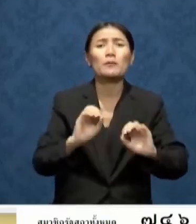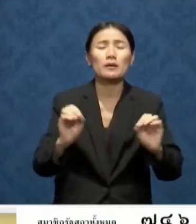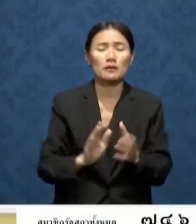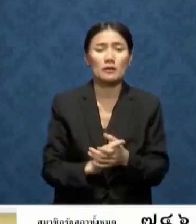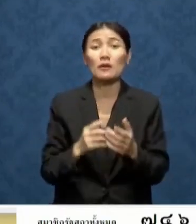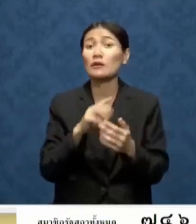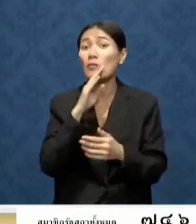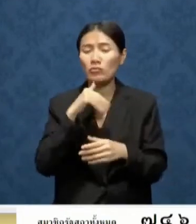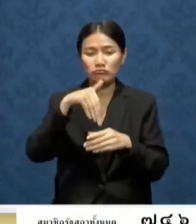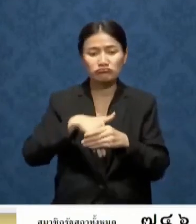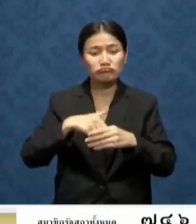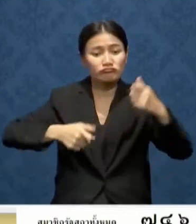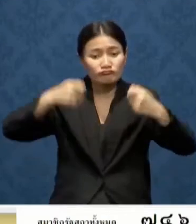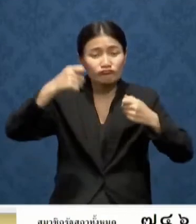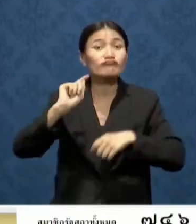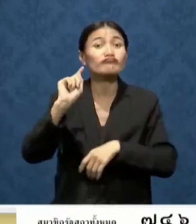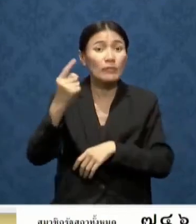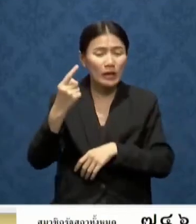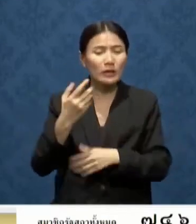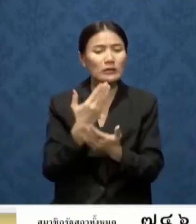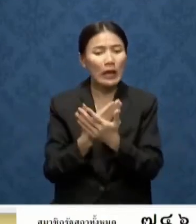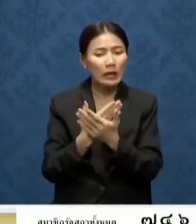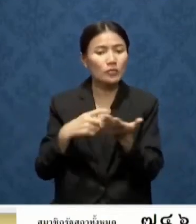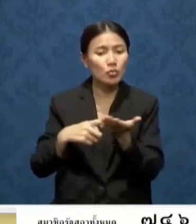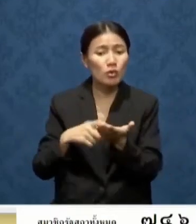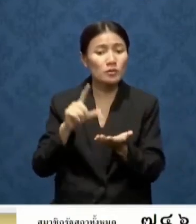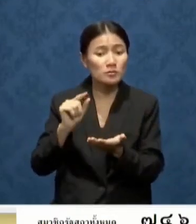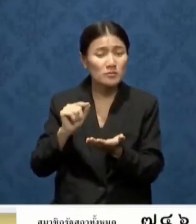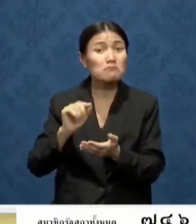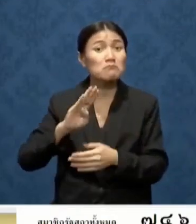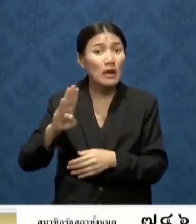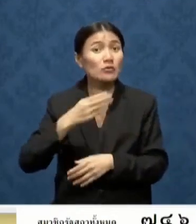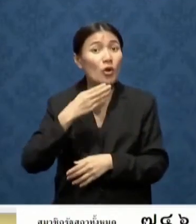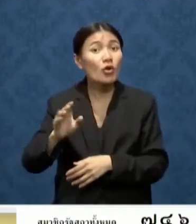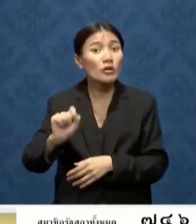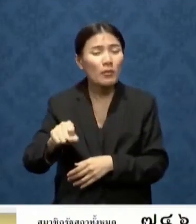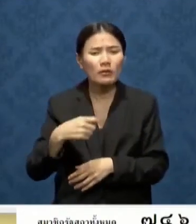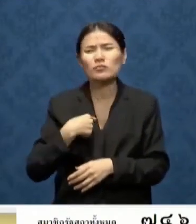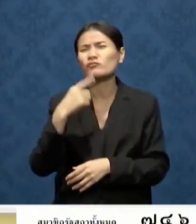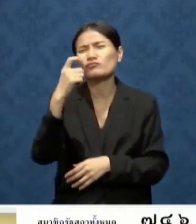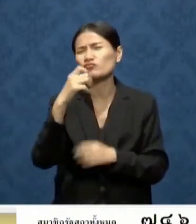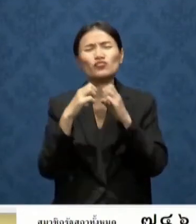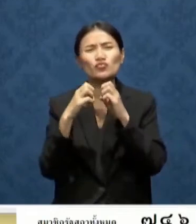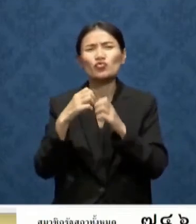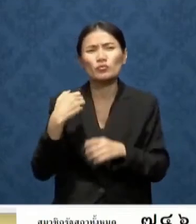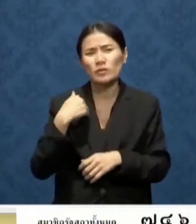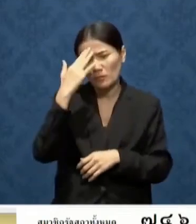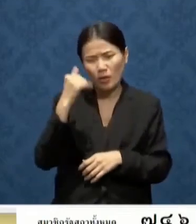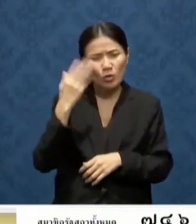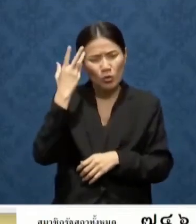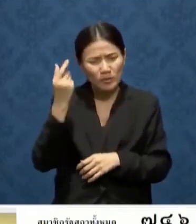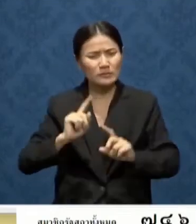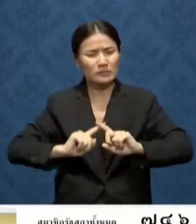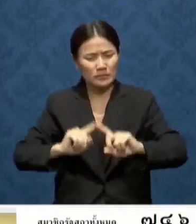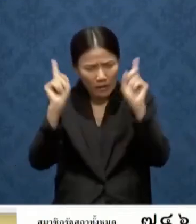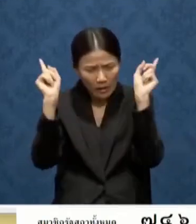ไปประมลใหม่ด้เงินขายใหม่ยี่สิบบทตลอดสายของท่านเนี่ยอัี้ก็วุ่นกันอีกย้าวเพทวอามัเปลี่ยน ฐานคิดมนเปลี่ยนผู้โย